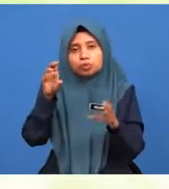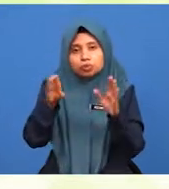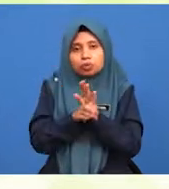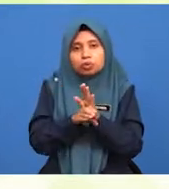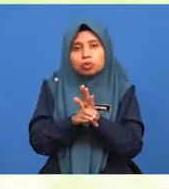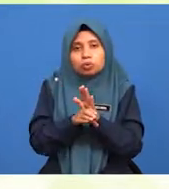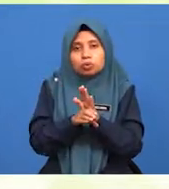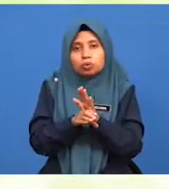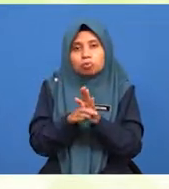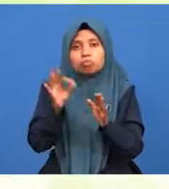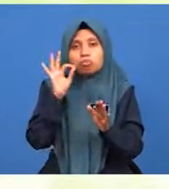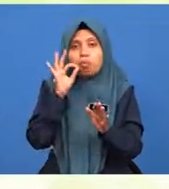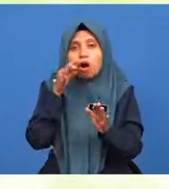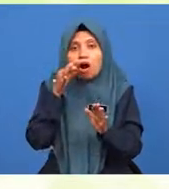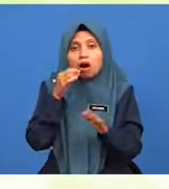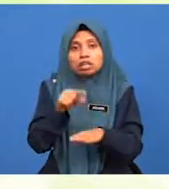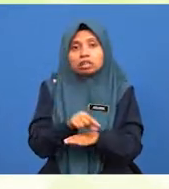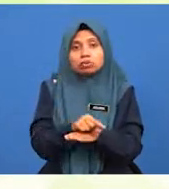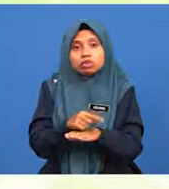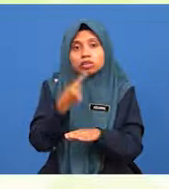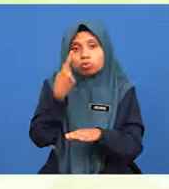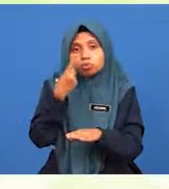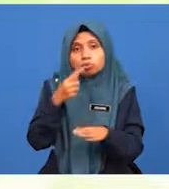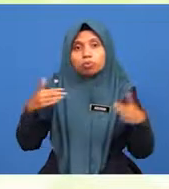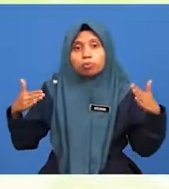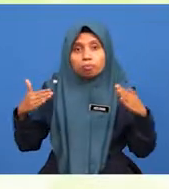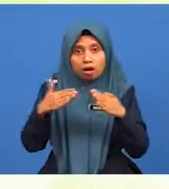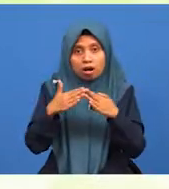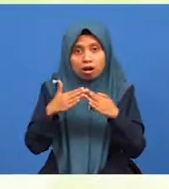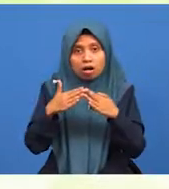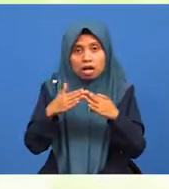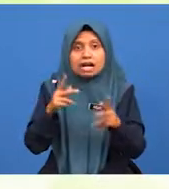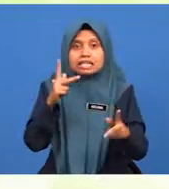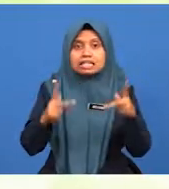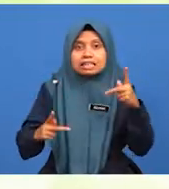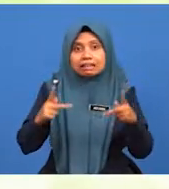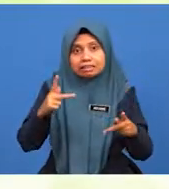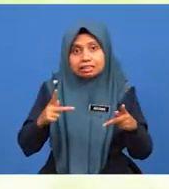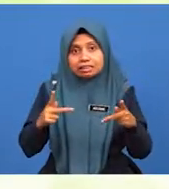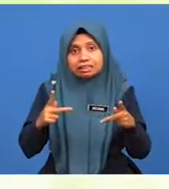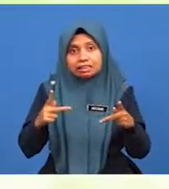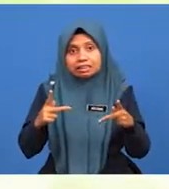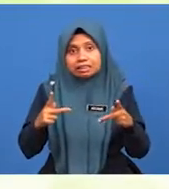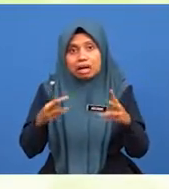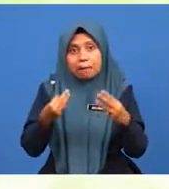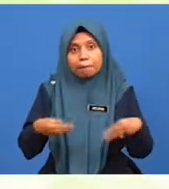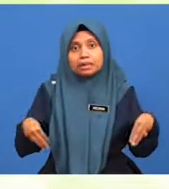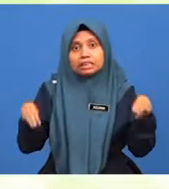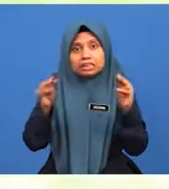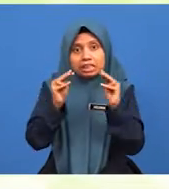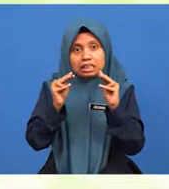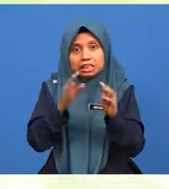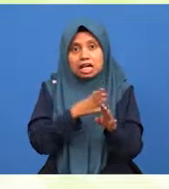Contohnya, penjodoh bilangan buah digunakan untuk rumah, kereta,